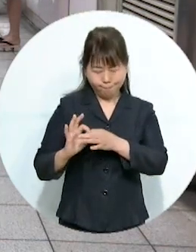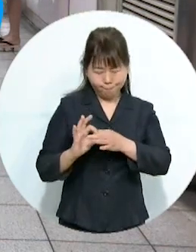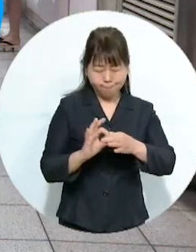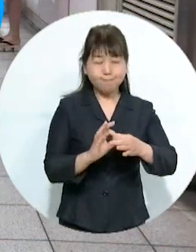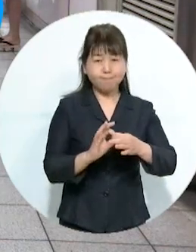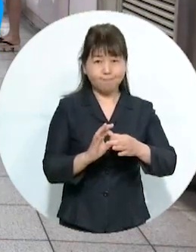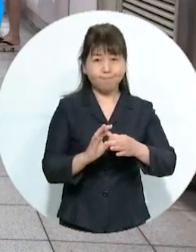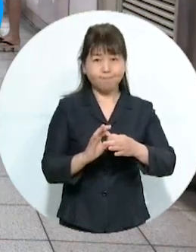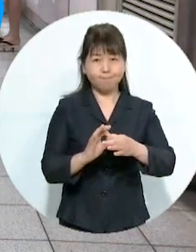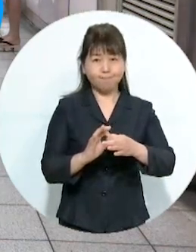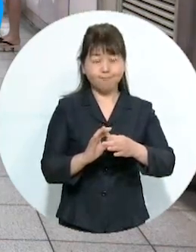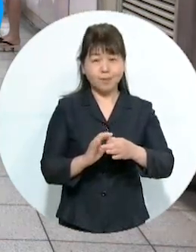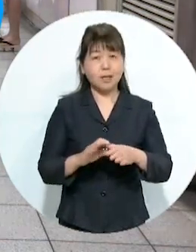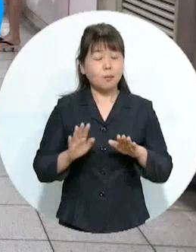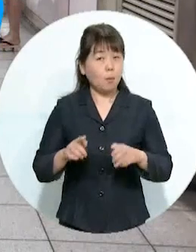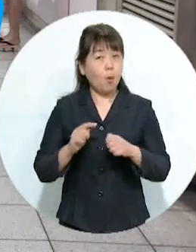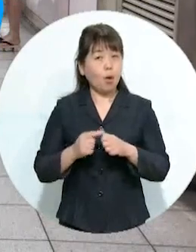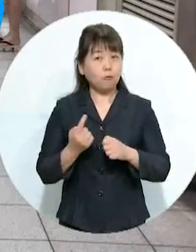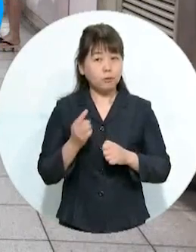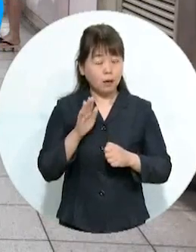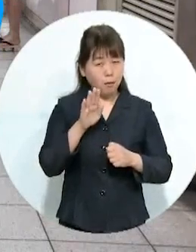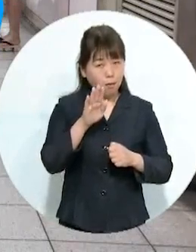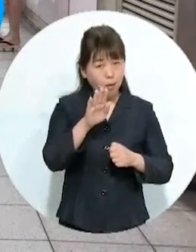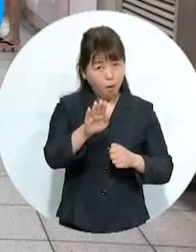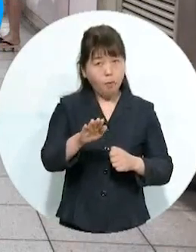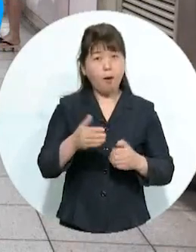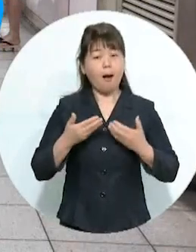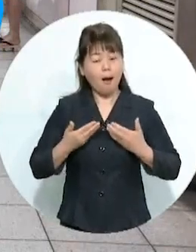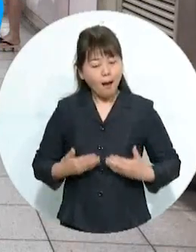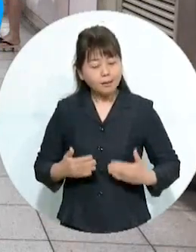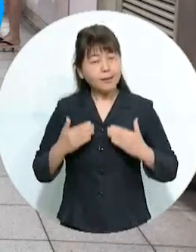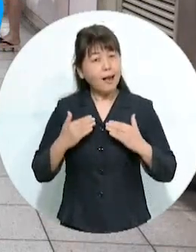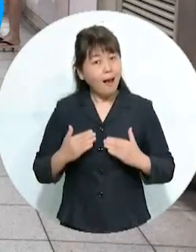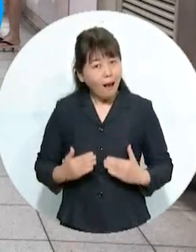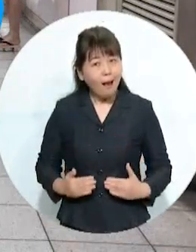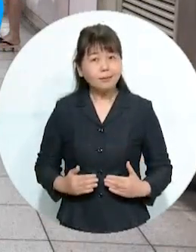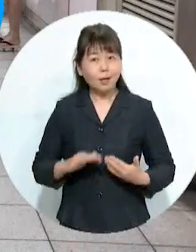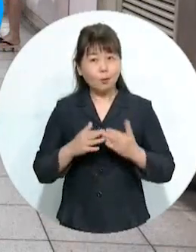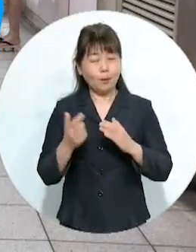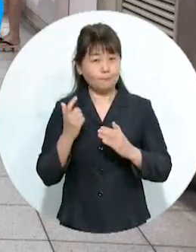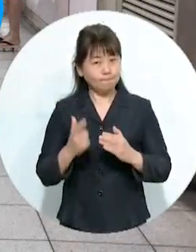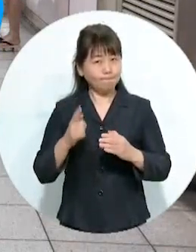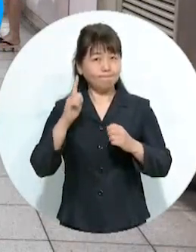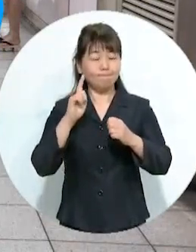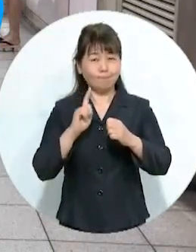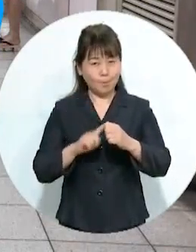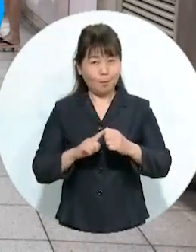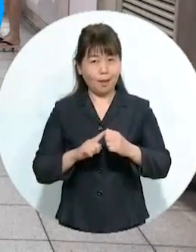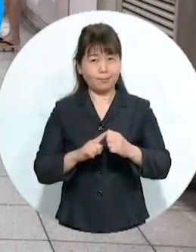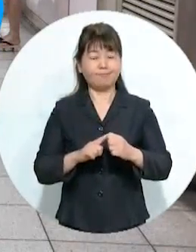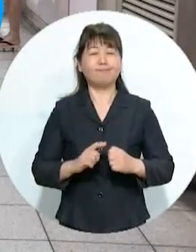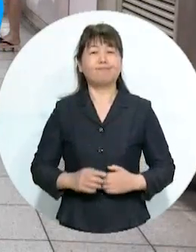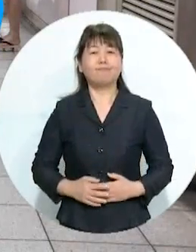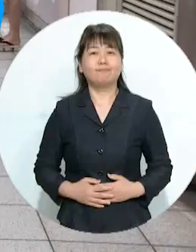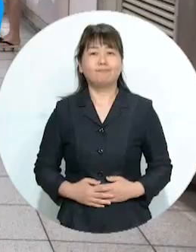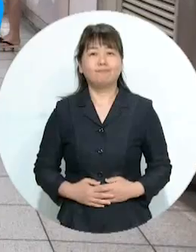備えよう。今も100年先も安心と安全を守るために。